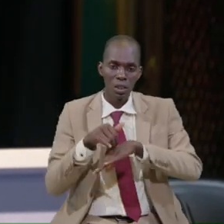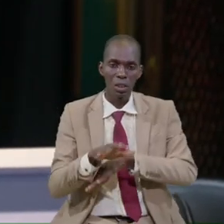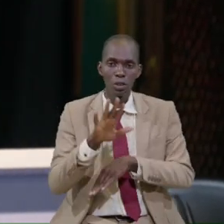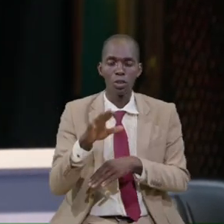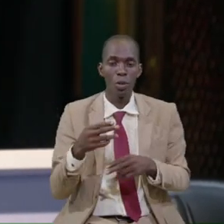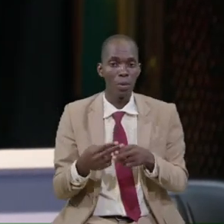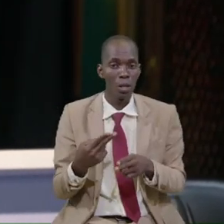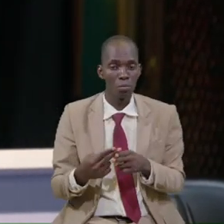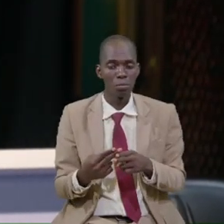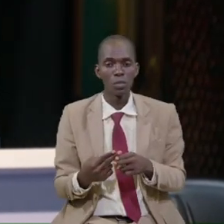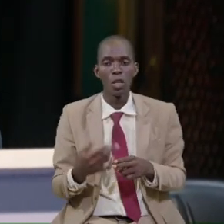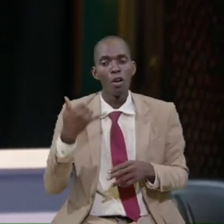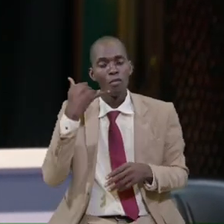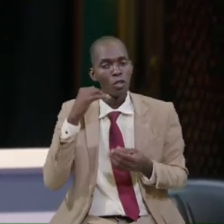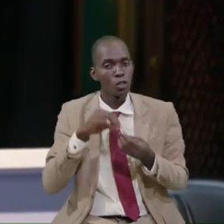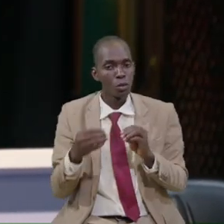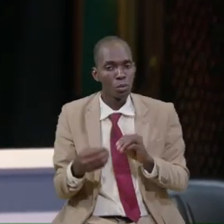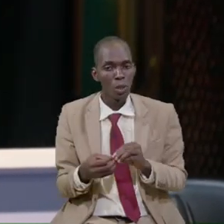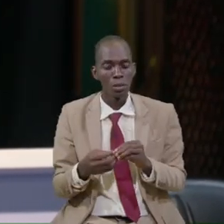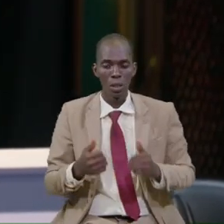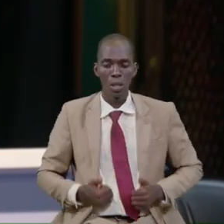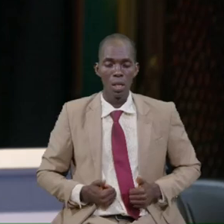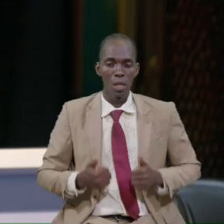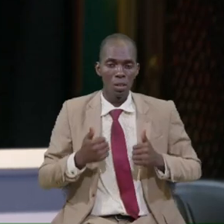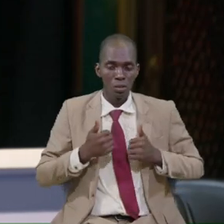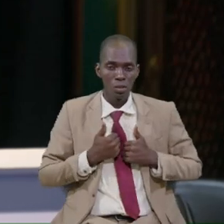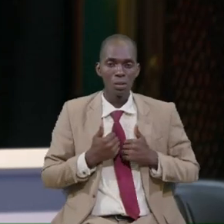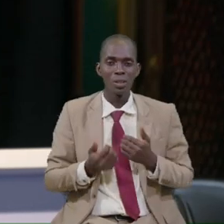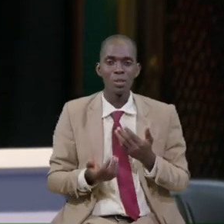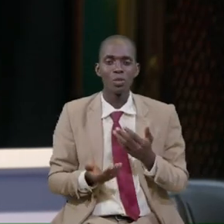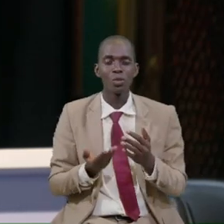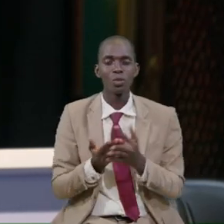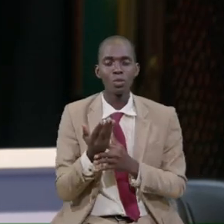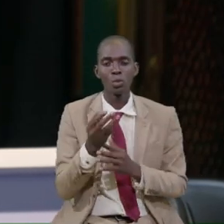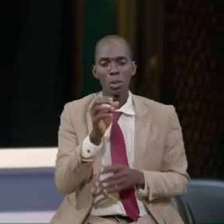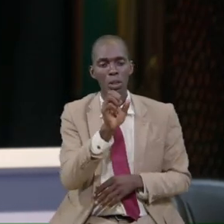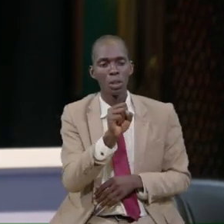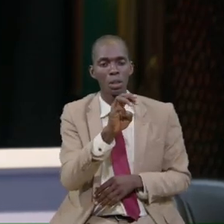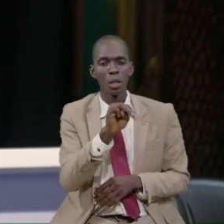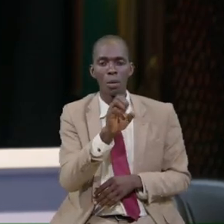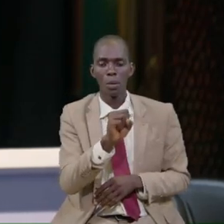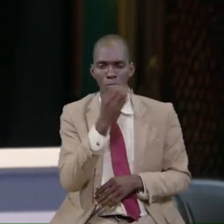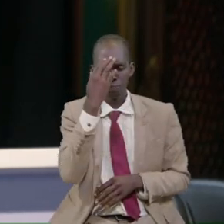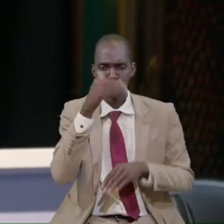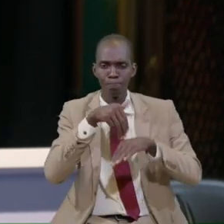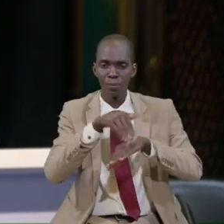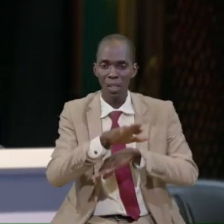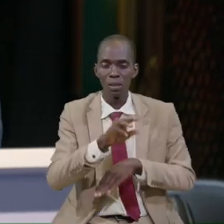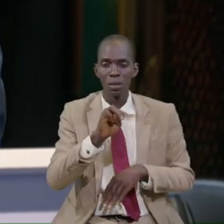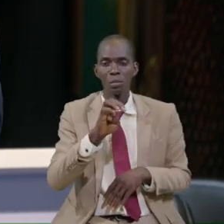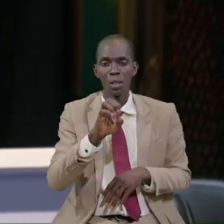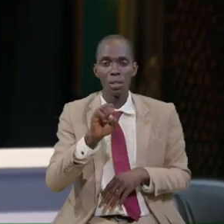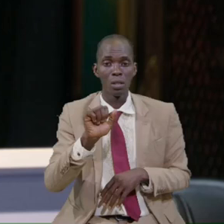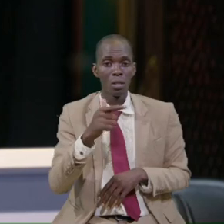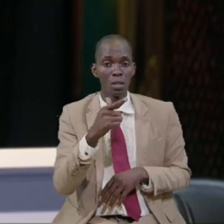Envoyez-nous votre nom, votre localité, votre numéro de téléphone par un SMS ou par WhatsApp